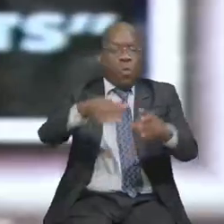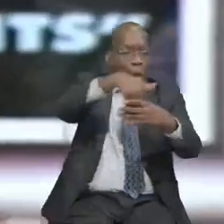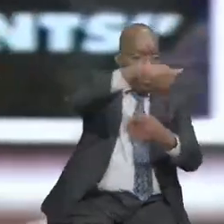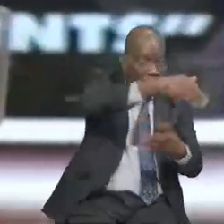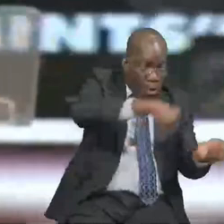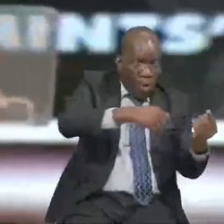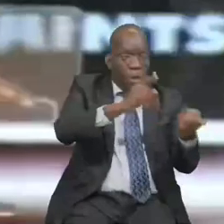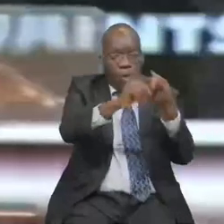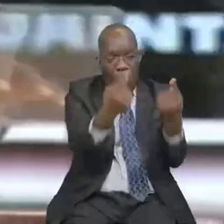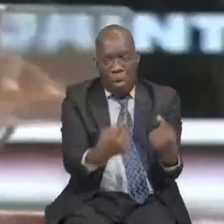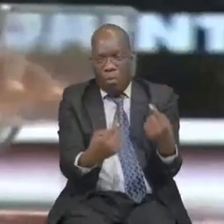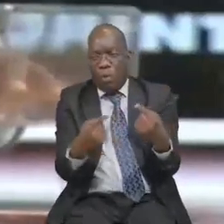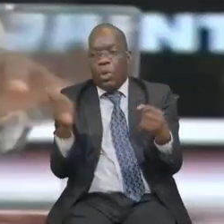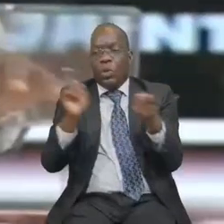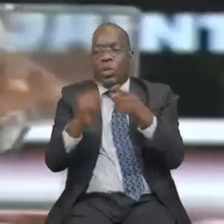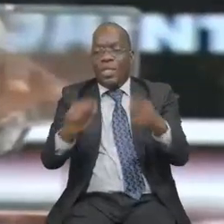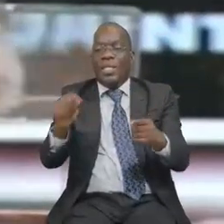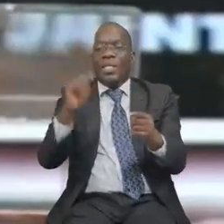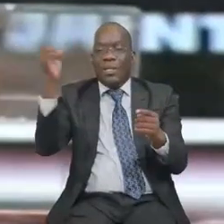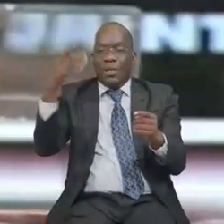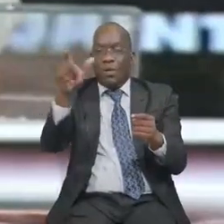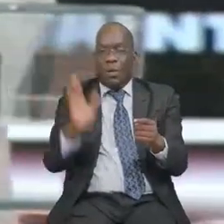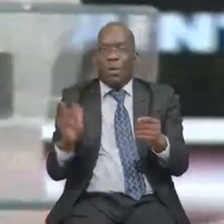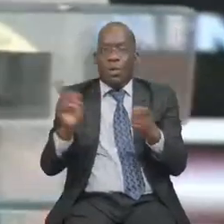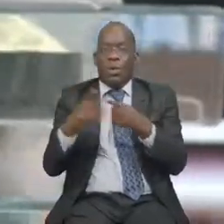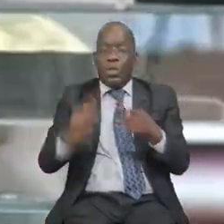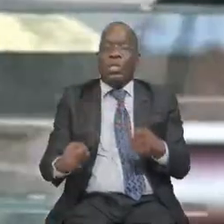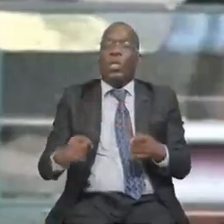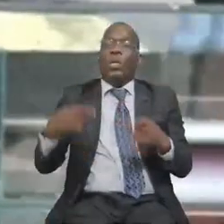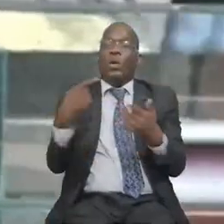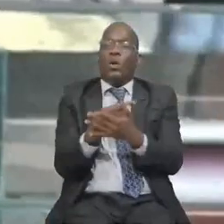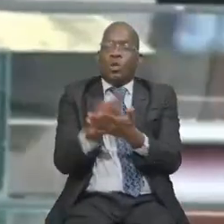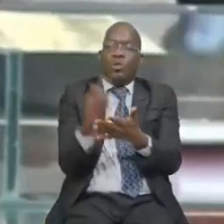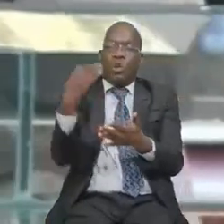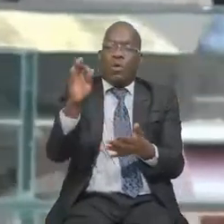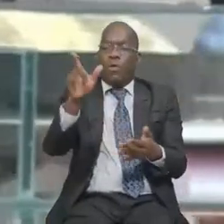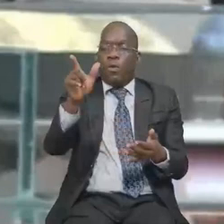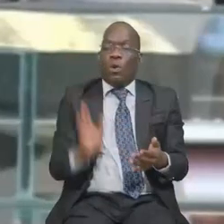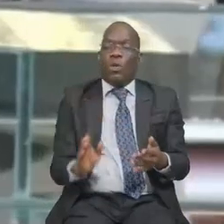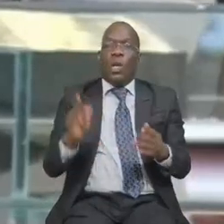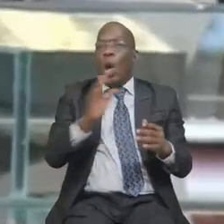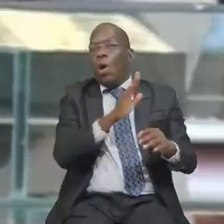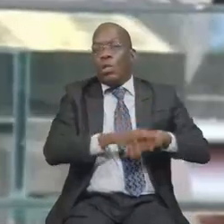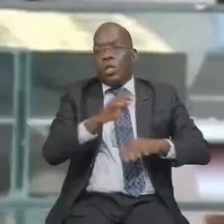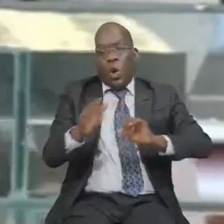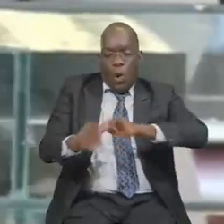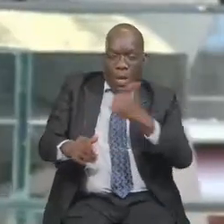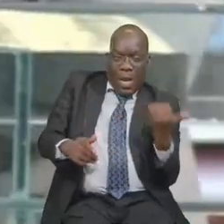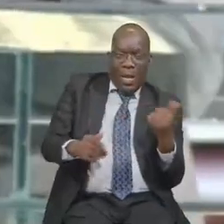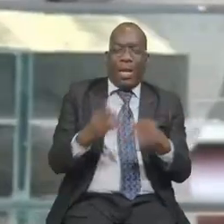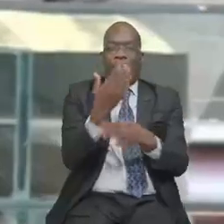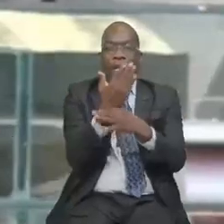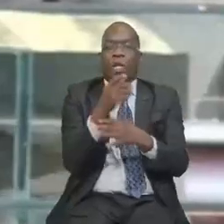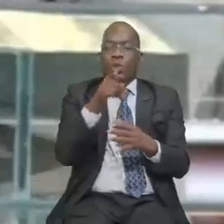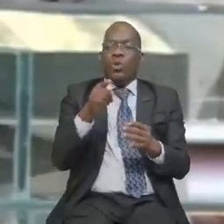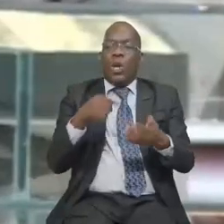grâce de Dieu, dans l'évangile de Christ. Et de l'autre main, ceux qui sont dedans, les croyants, les